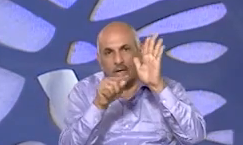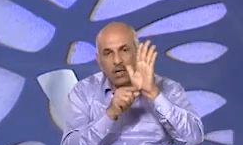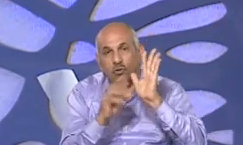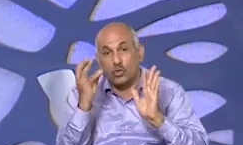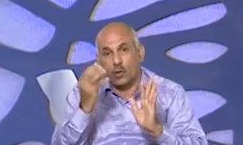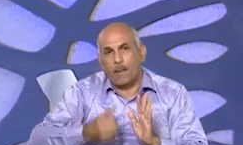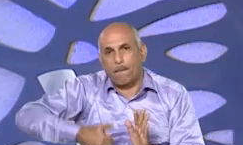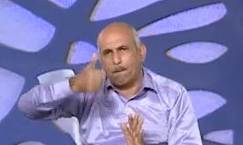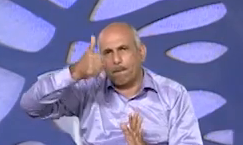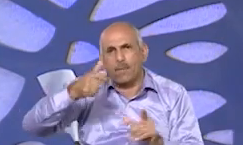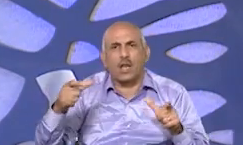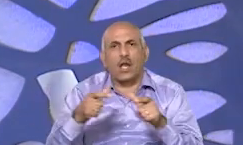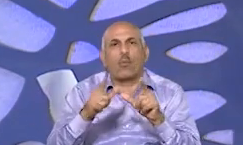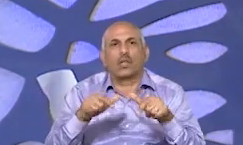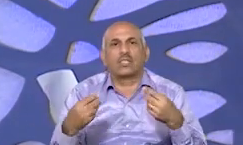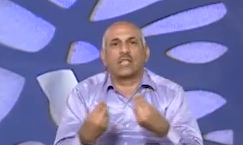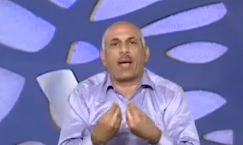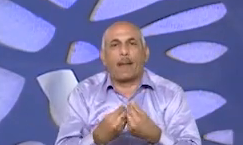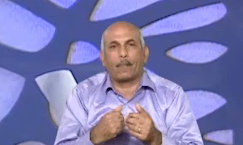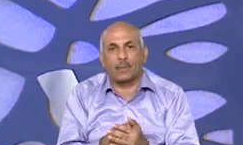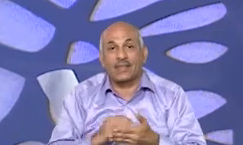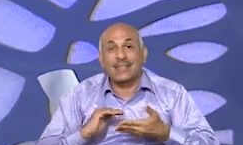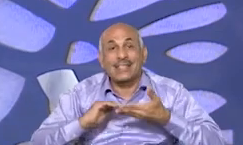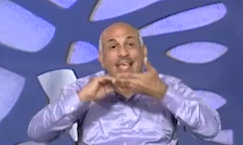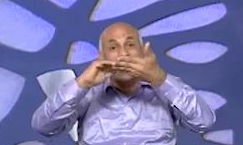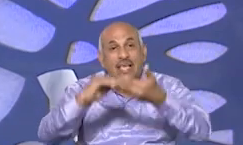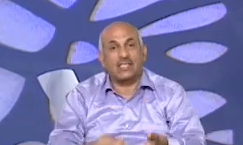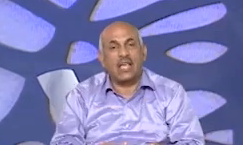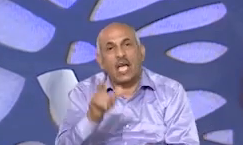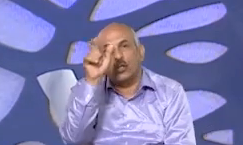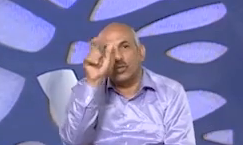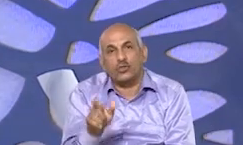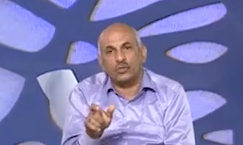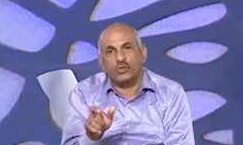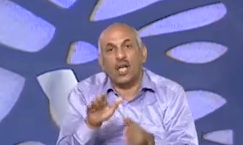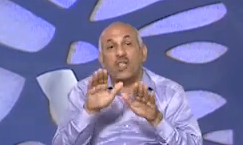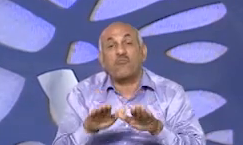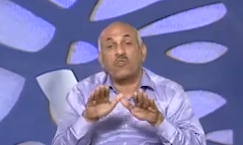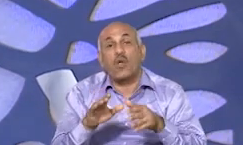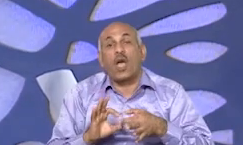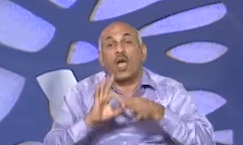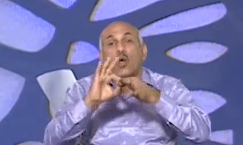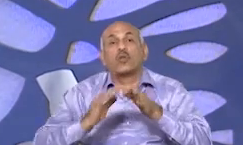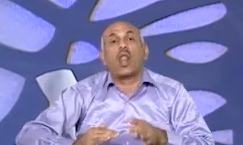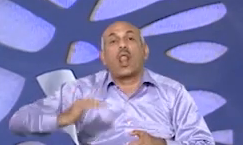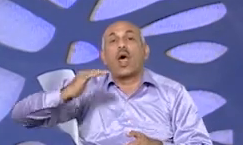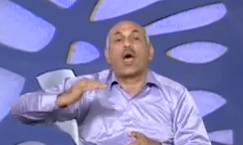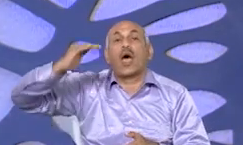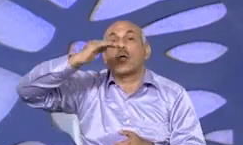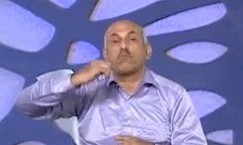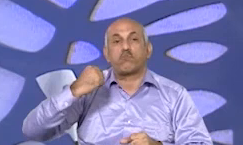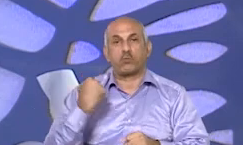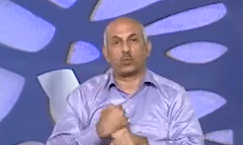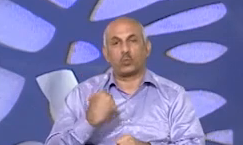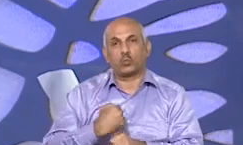المجتمع. فدوري أن أنا أساعد الشخص دوت أن هو يفضل لأعلى، يوصل لأعلى مستوى من المهارة